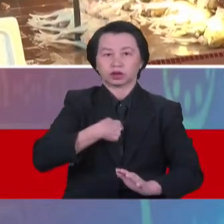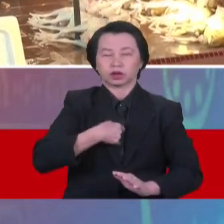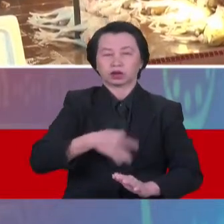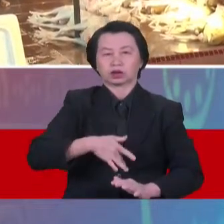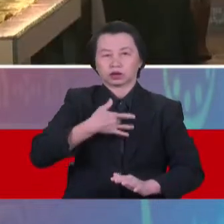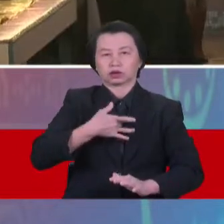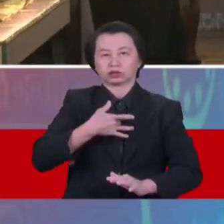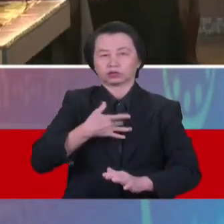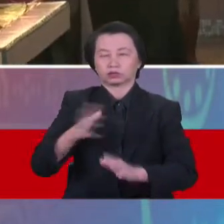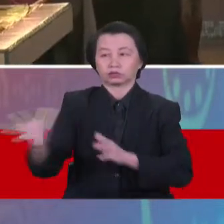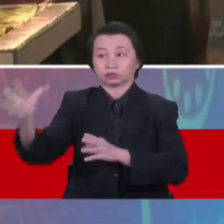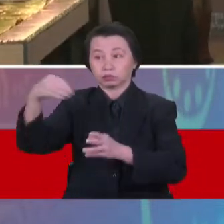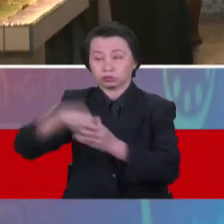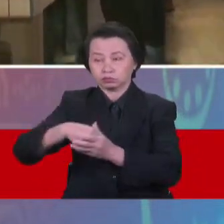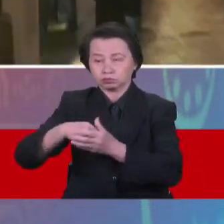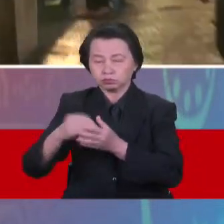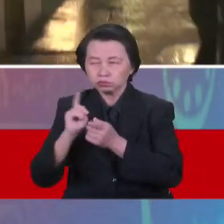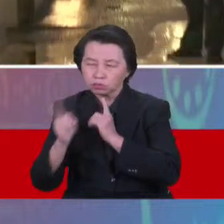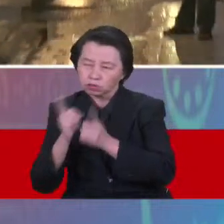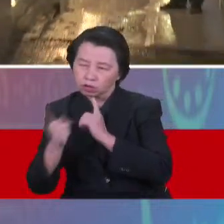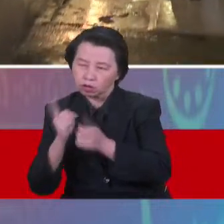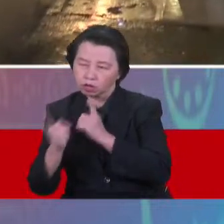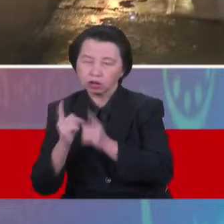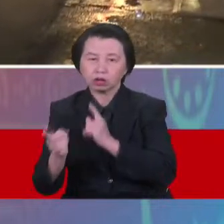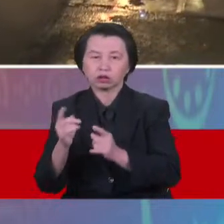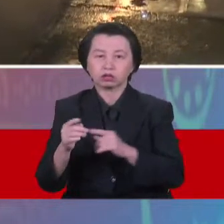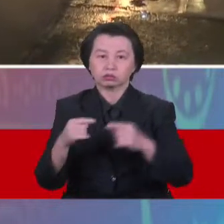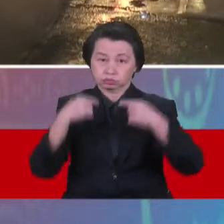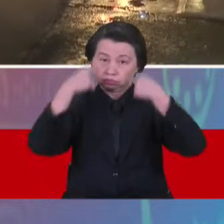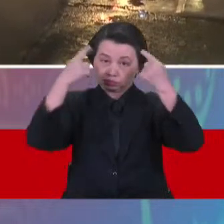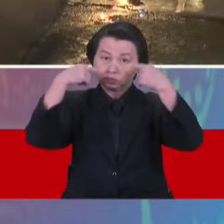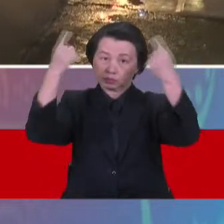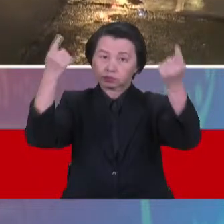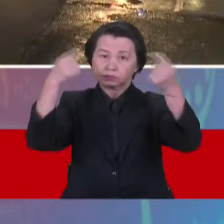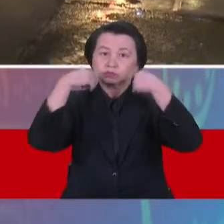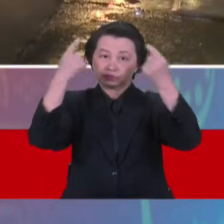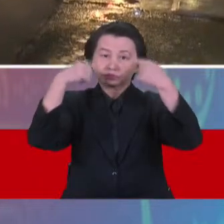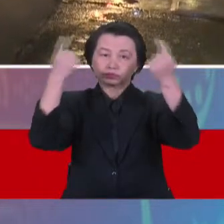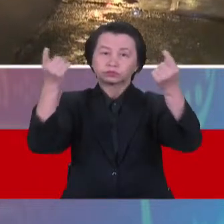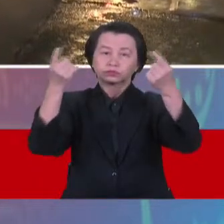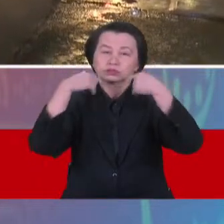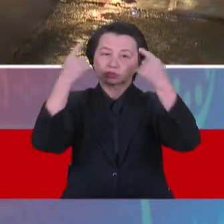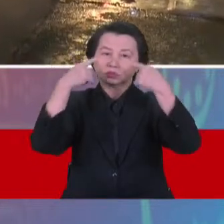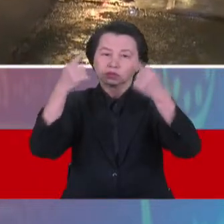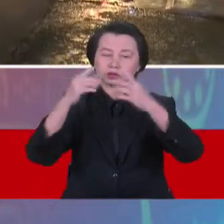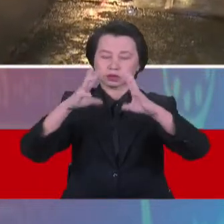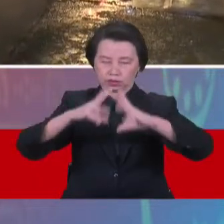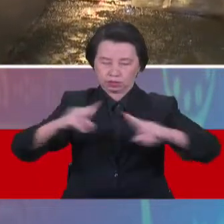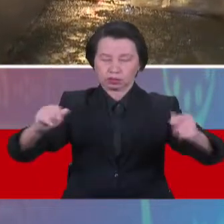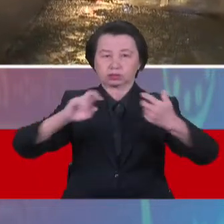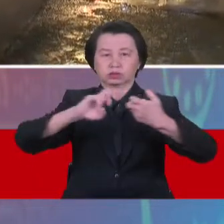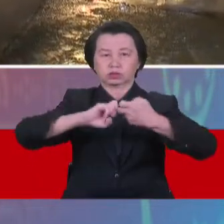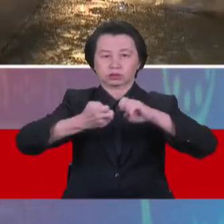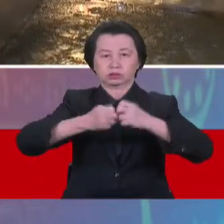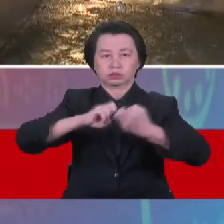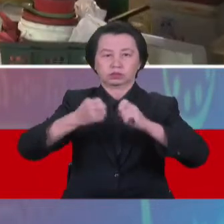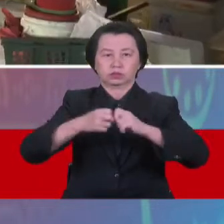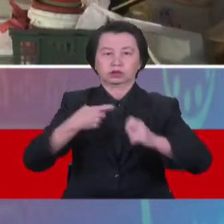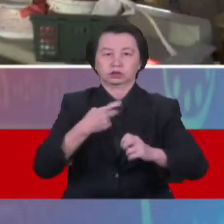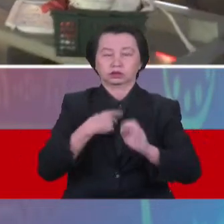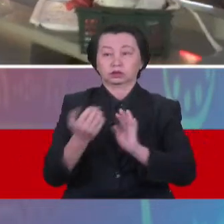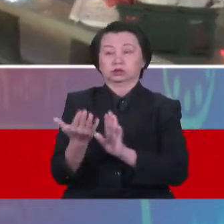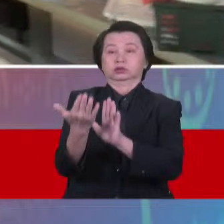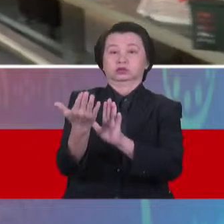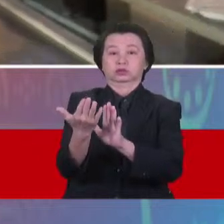urus kita pada petang ini adalah berjaya dalam kita menangani masalah yang kita